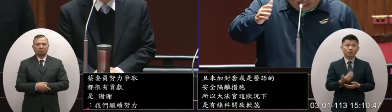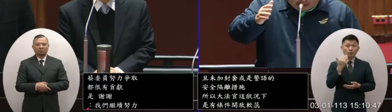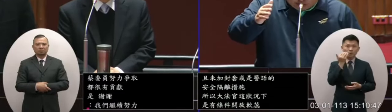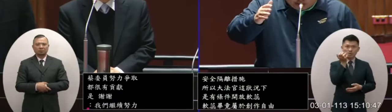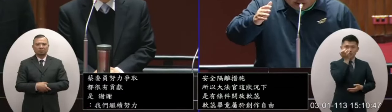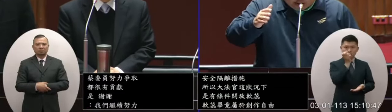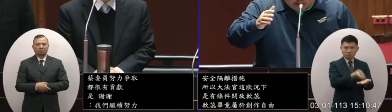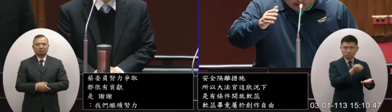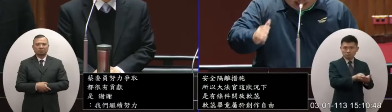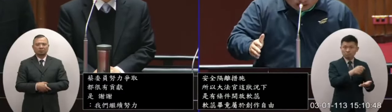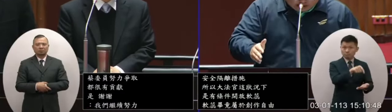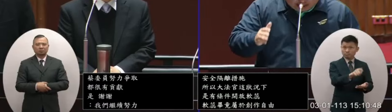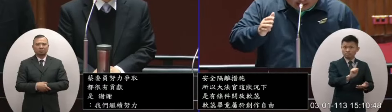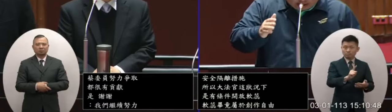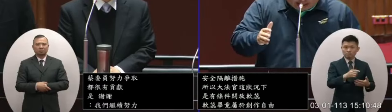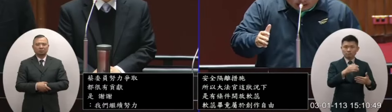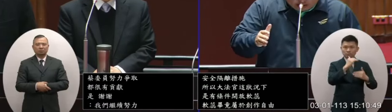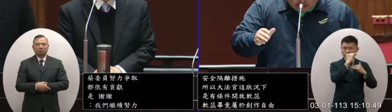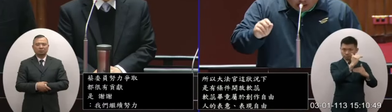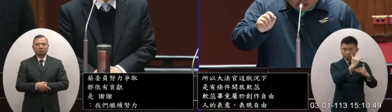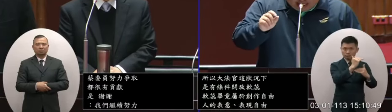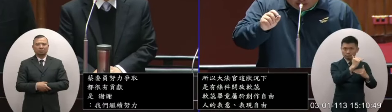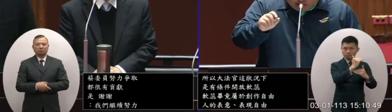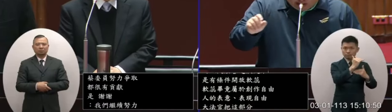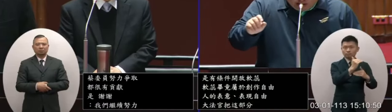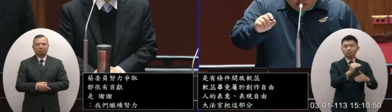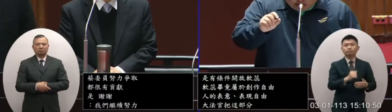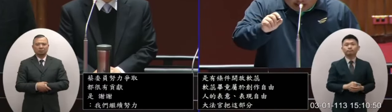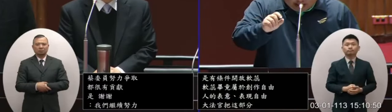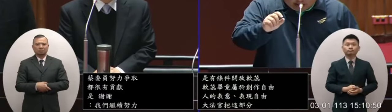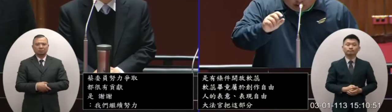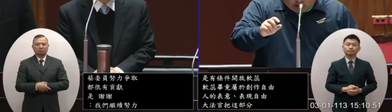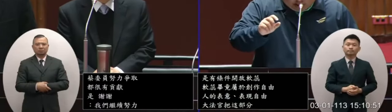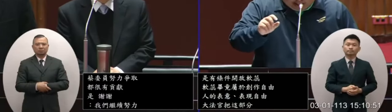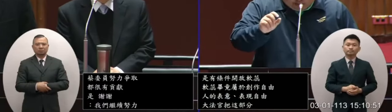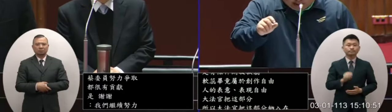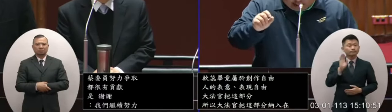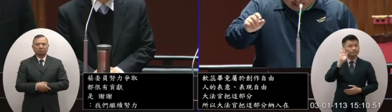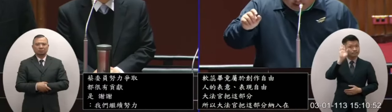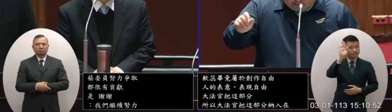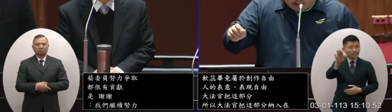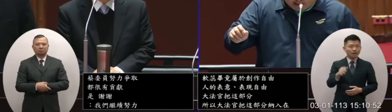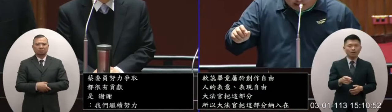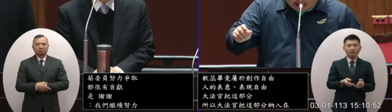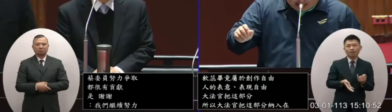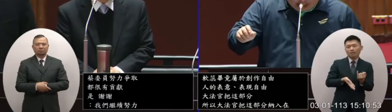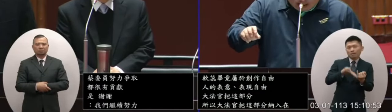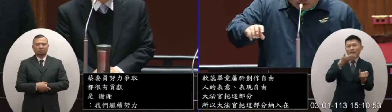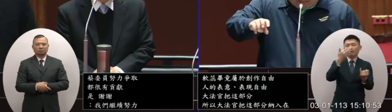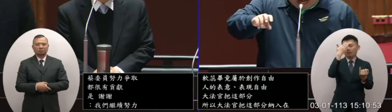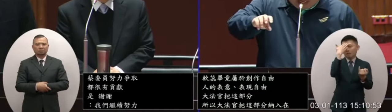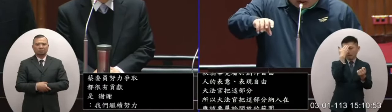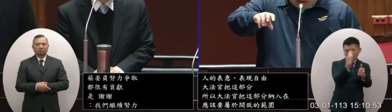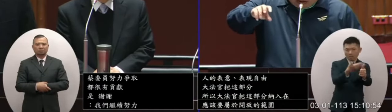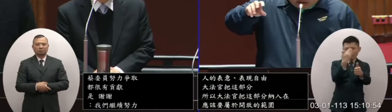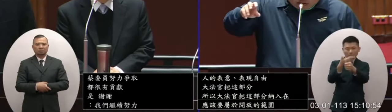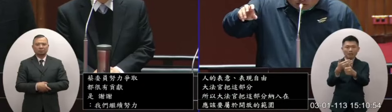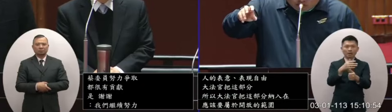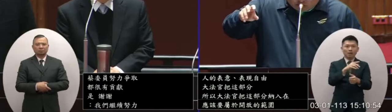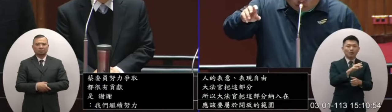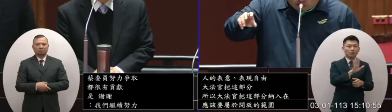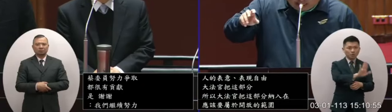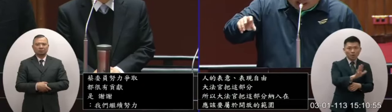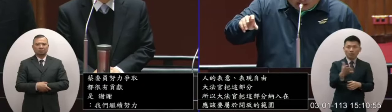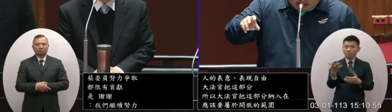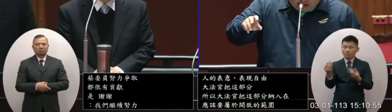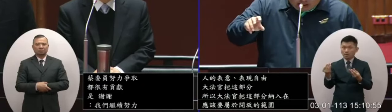蕊的话，当然就是限制，一样是限制。那所以这个以后呢，猥亵跟非猥亵呢，就把它